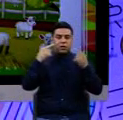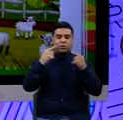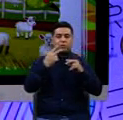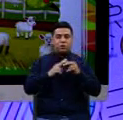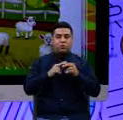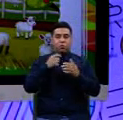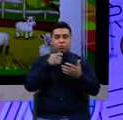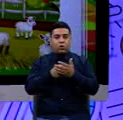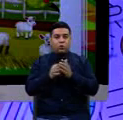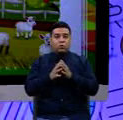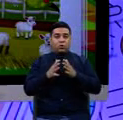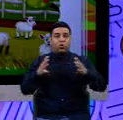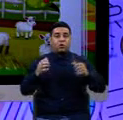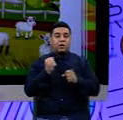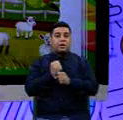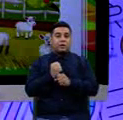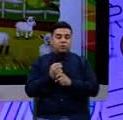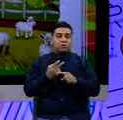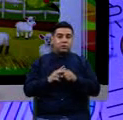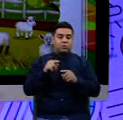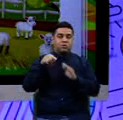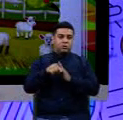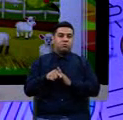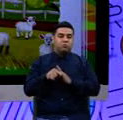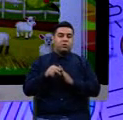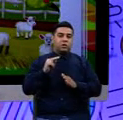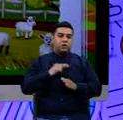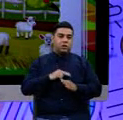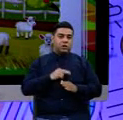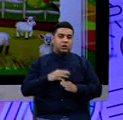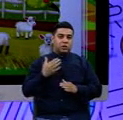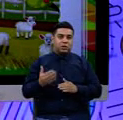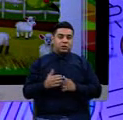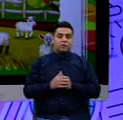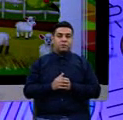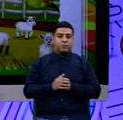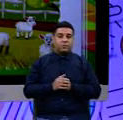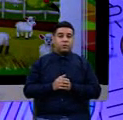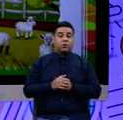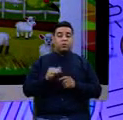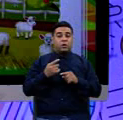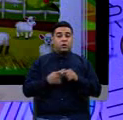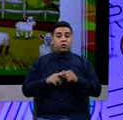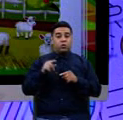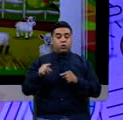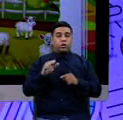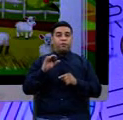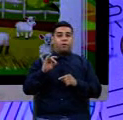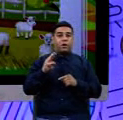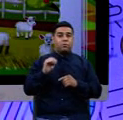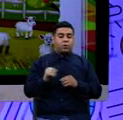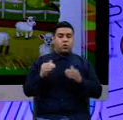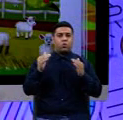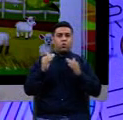bilan shug'ullanuvchi qishloq xo'jalik korxona egasi ekan. Mana shunday firmalarda